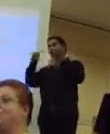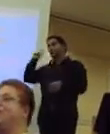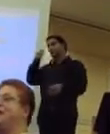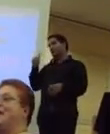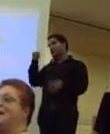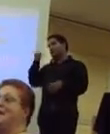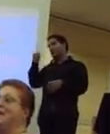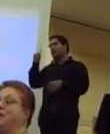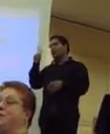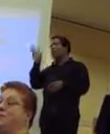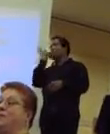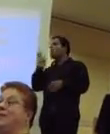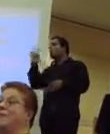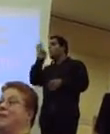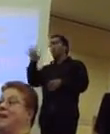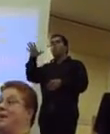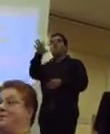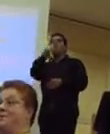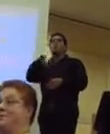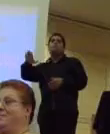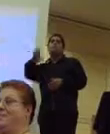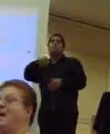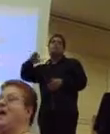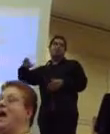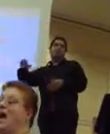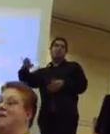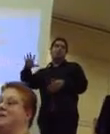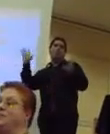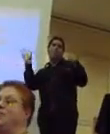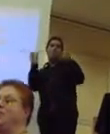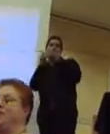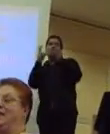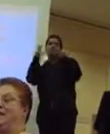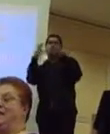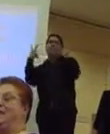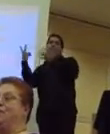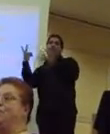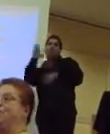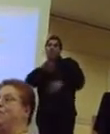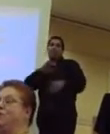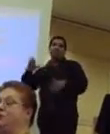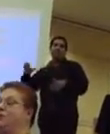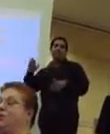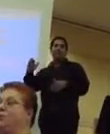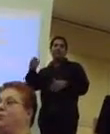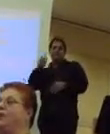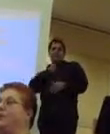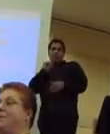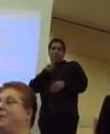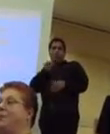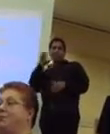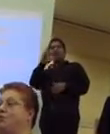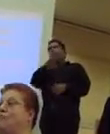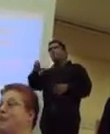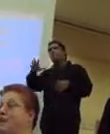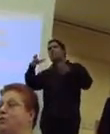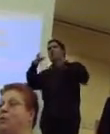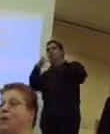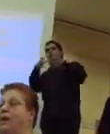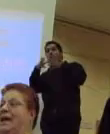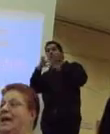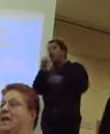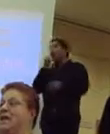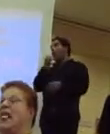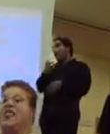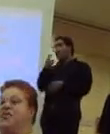σε παιδότοπο, ήταν 27 παιδιά. Αν σας πω ότι η ιδιοκτήτρια του παιδότοπου είχε μείνει με το στόμα